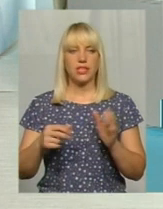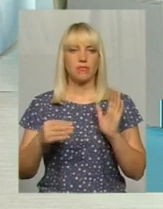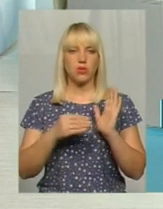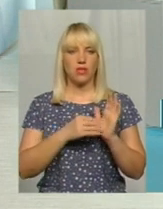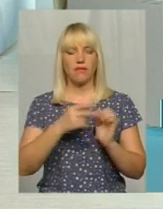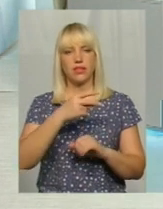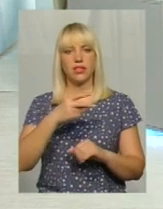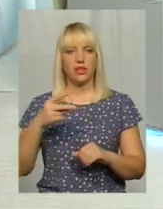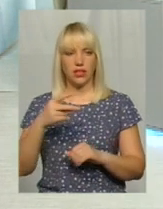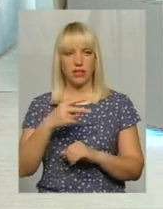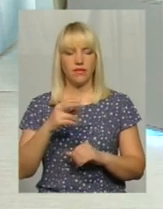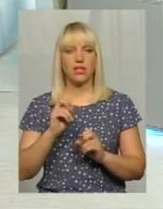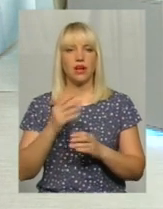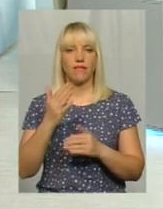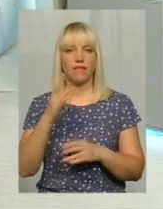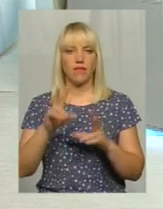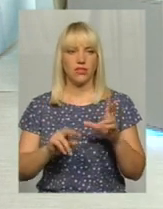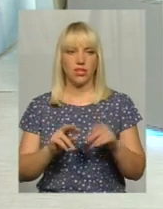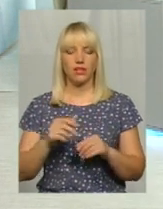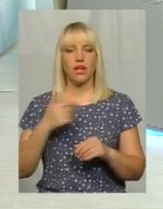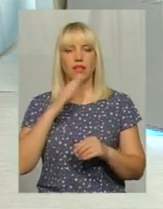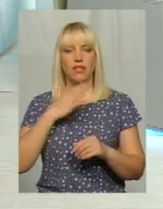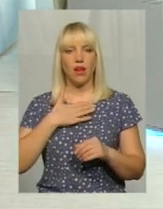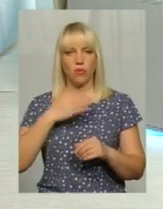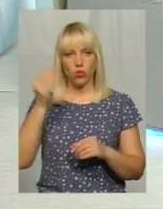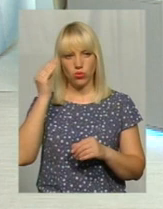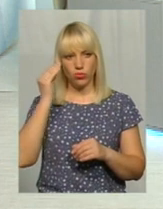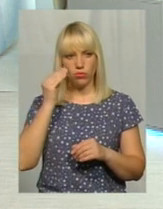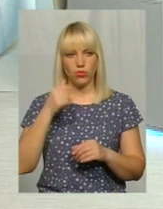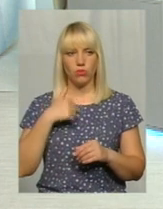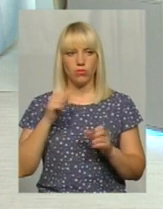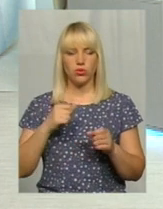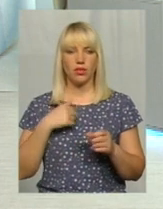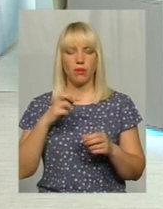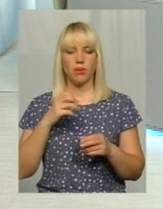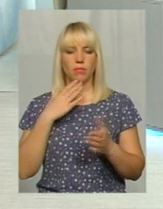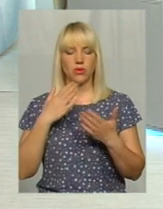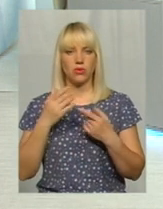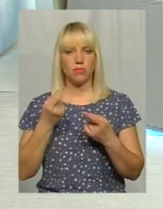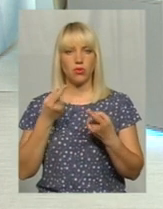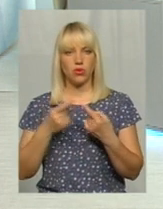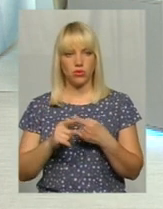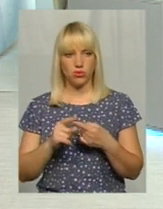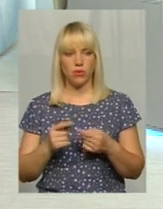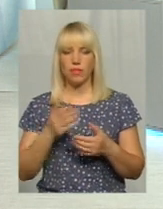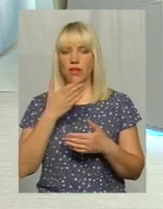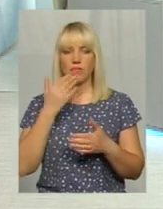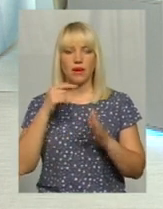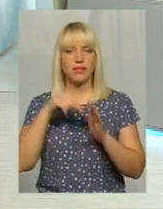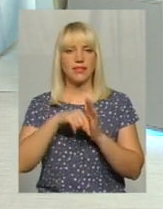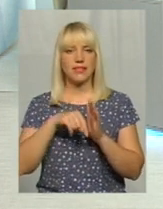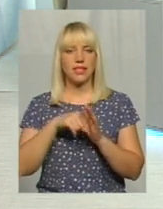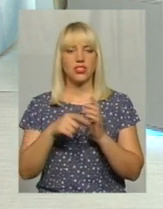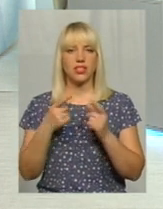мою думку, як фахівця цього напрямку, я б трошечки, мабуть, підійшла до цього питання по-іншому. Немає значення,